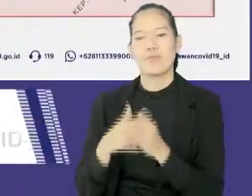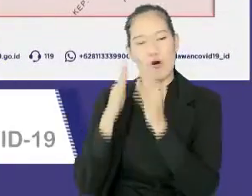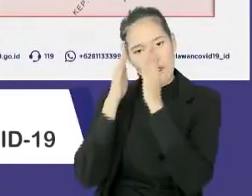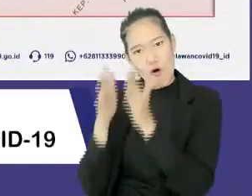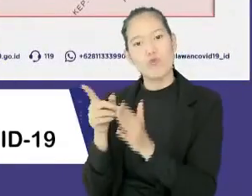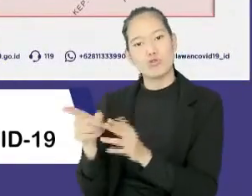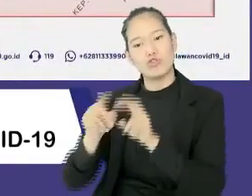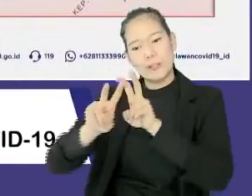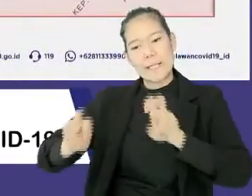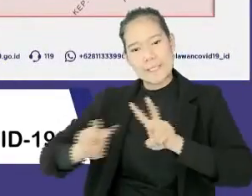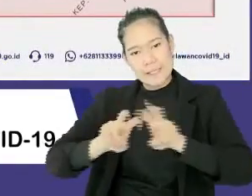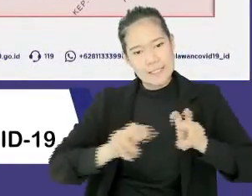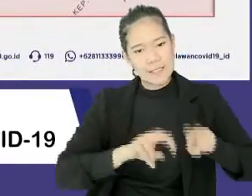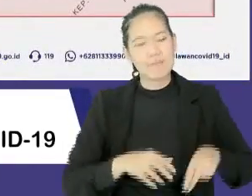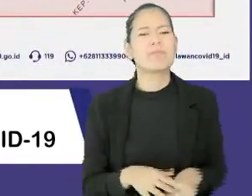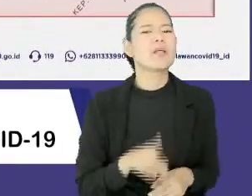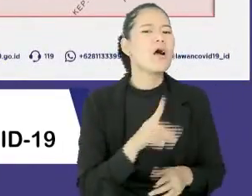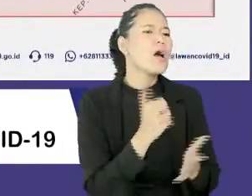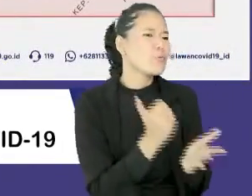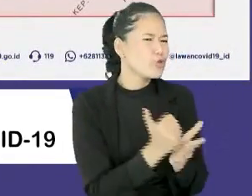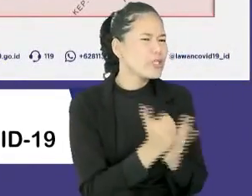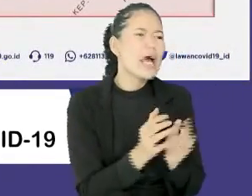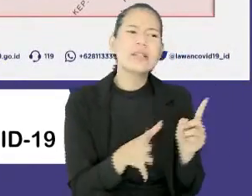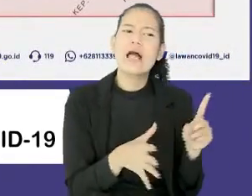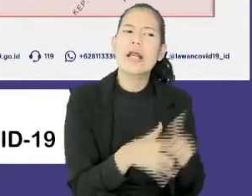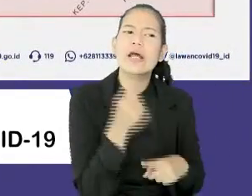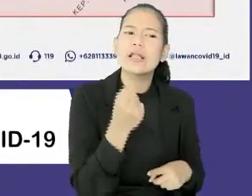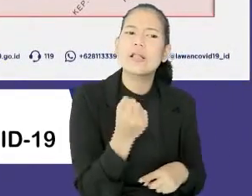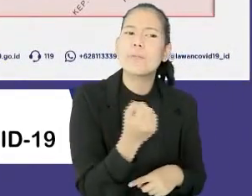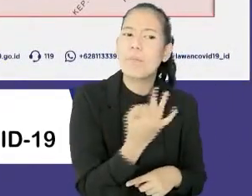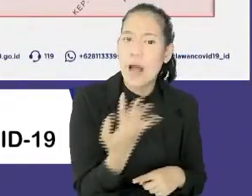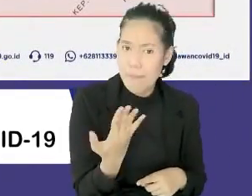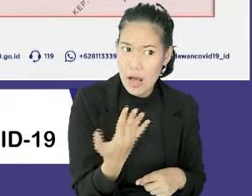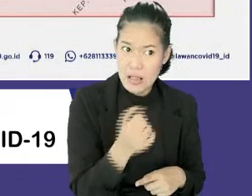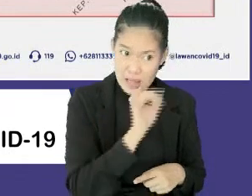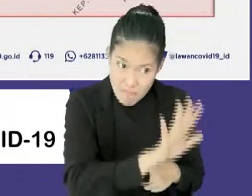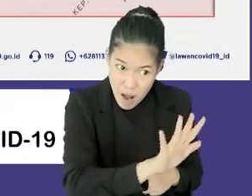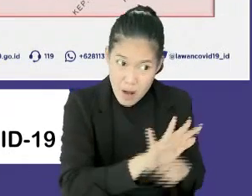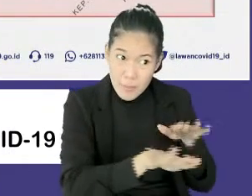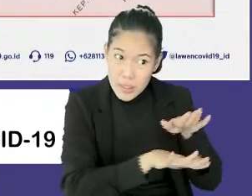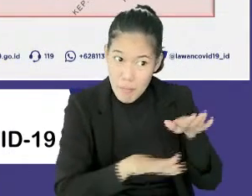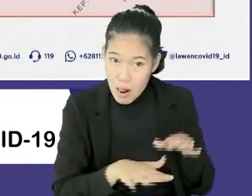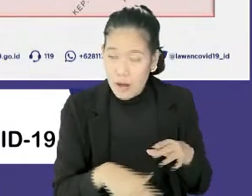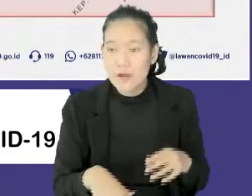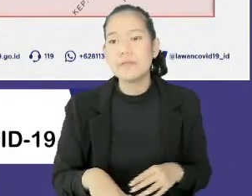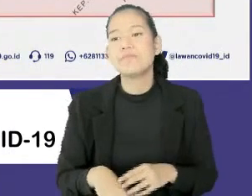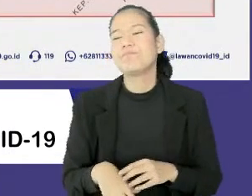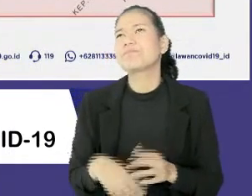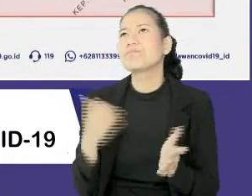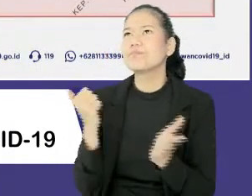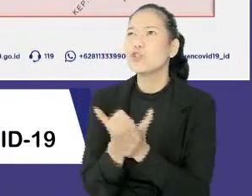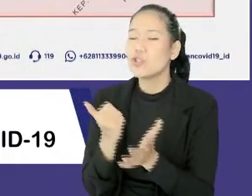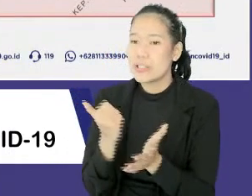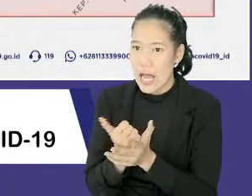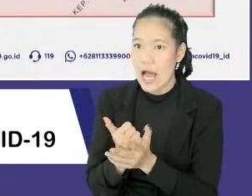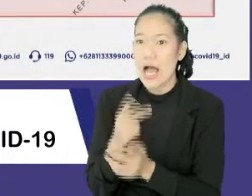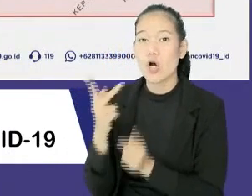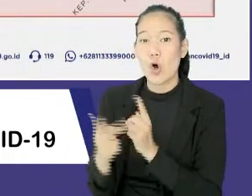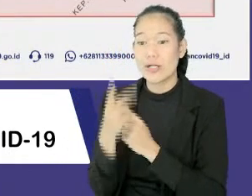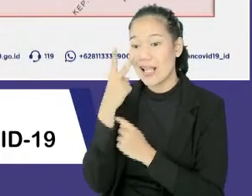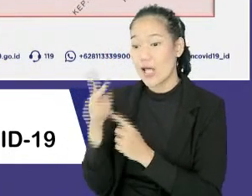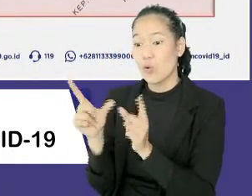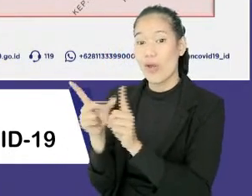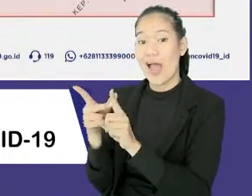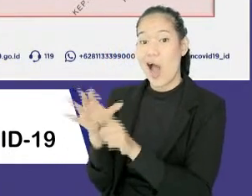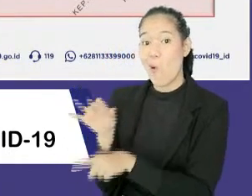difokuskan ditrace yang sebetulnya target kita dibantuin pink ini sebenarnya kalau berdasarkan